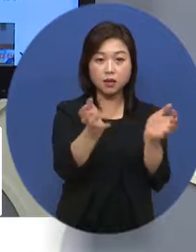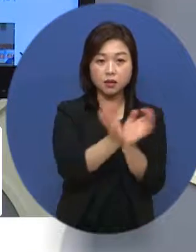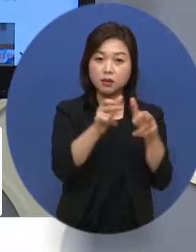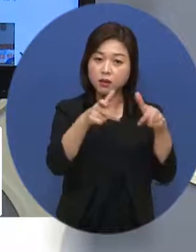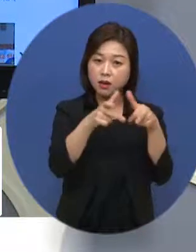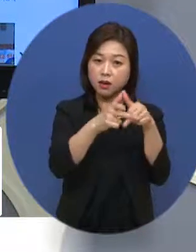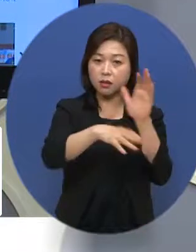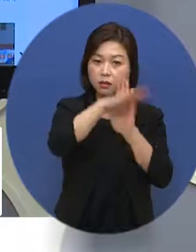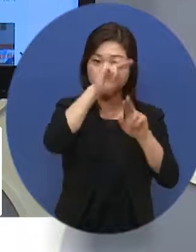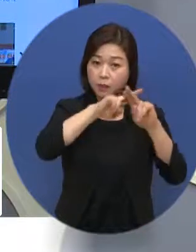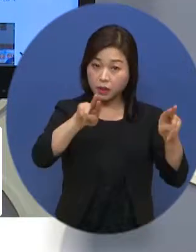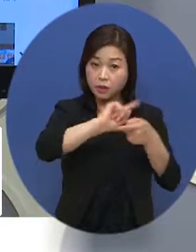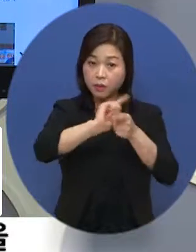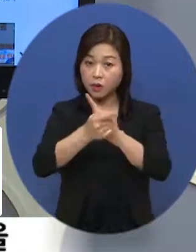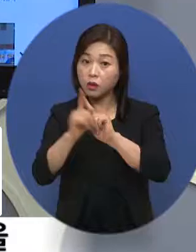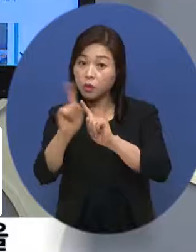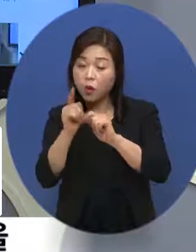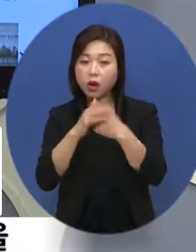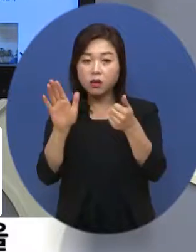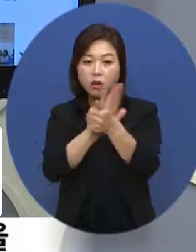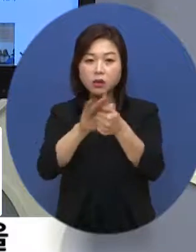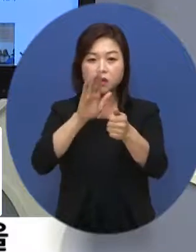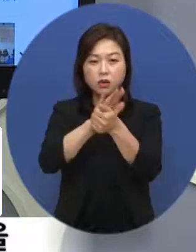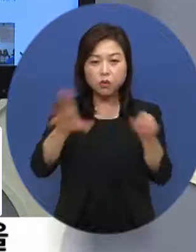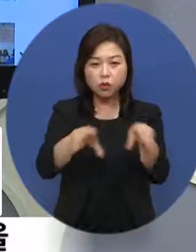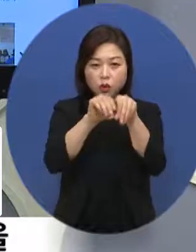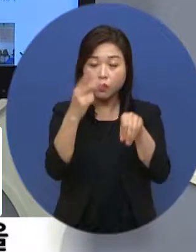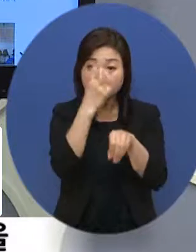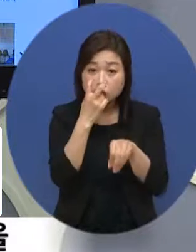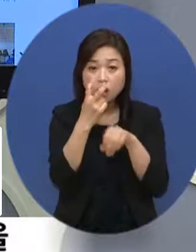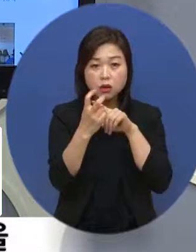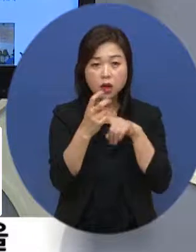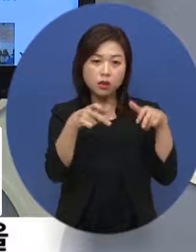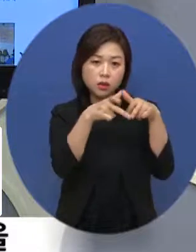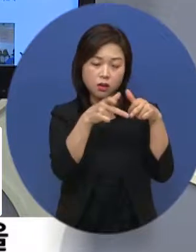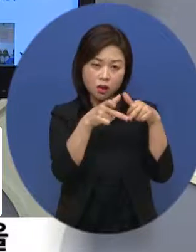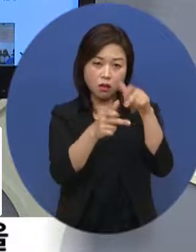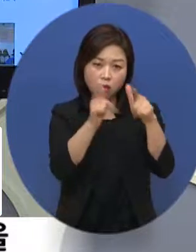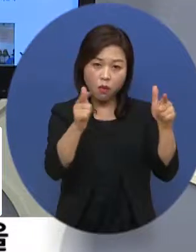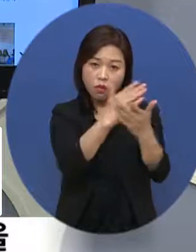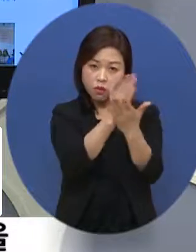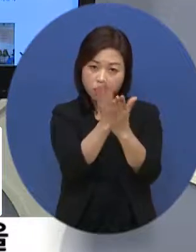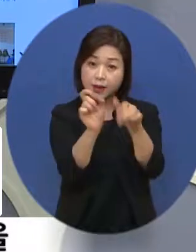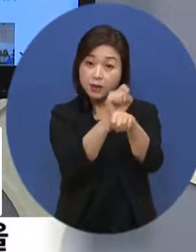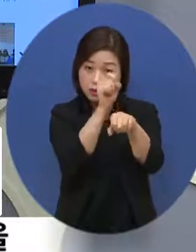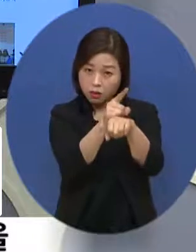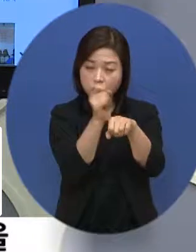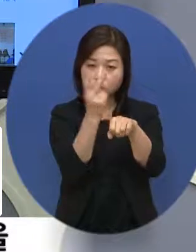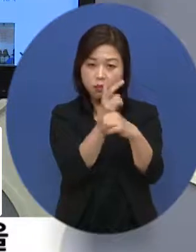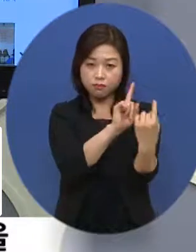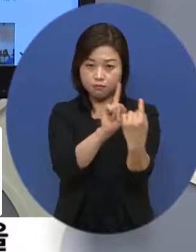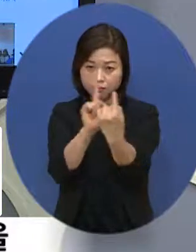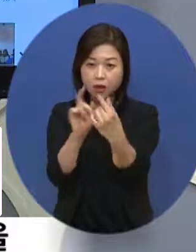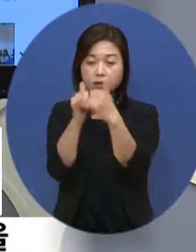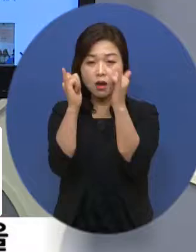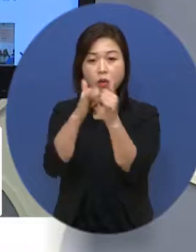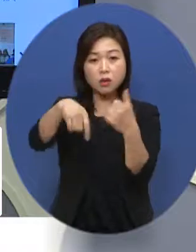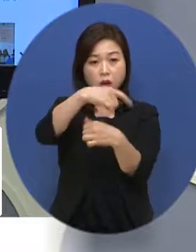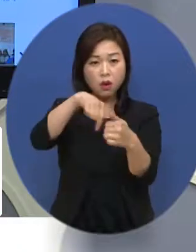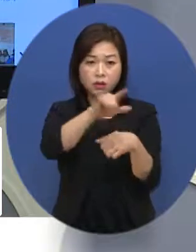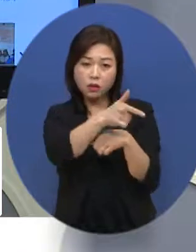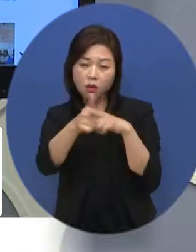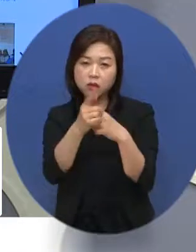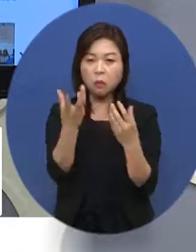함께 그 대안으로 나온 서비스 지원 종합 조사가 장의 유형에 따른 특성 및 개별적 사회적 상황을